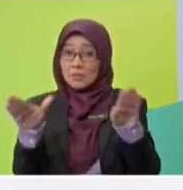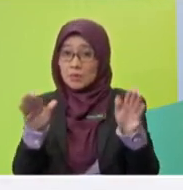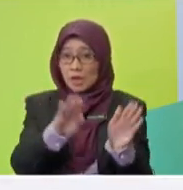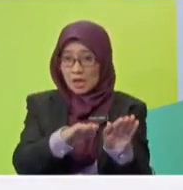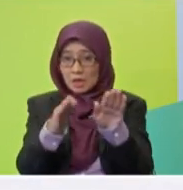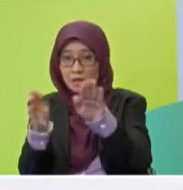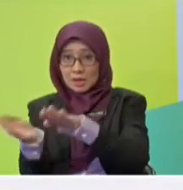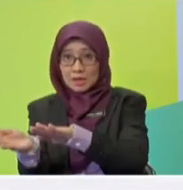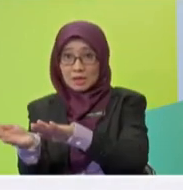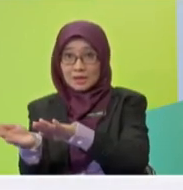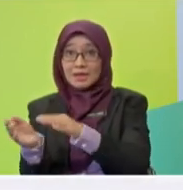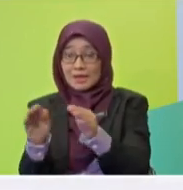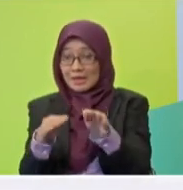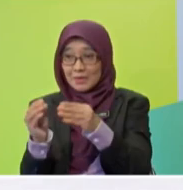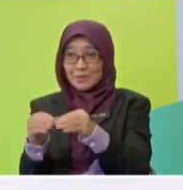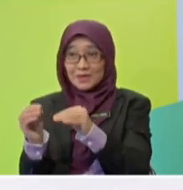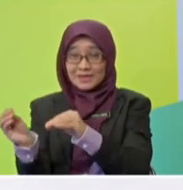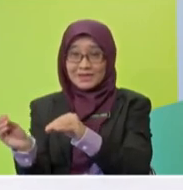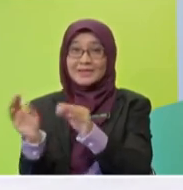kain itu